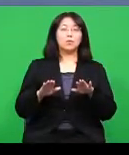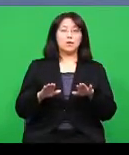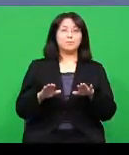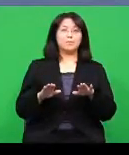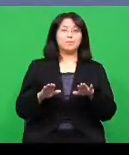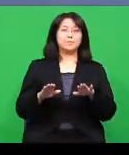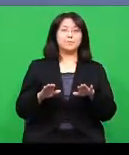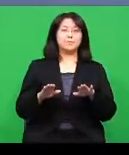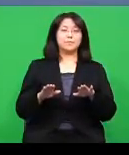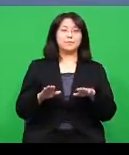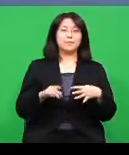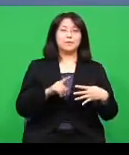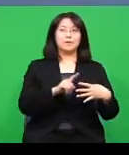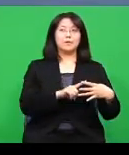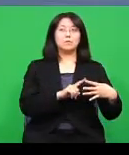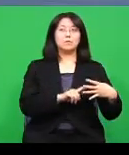今日は